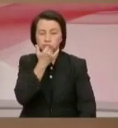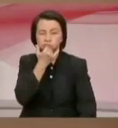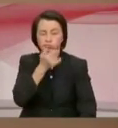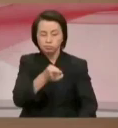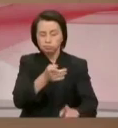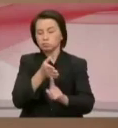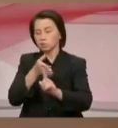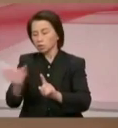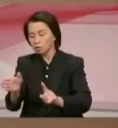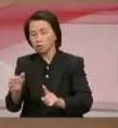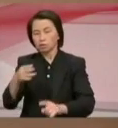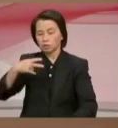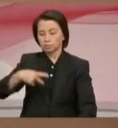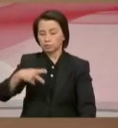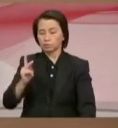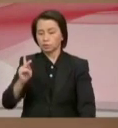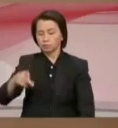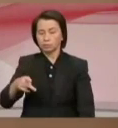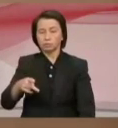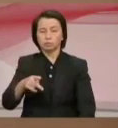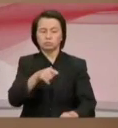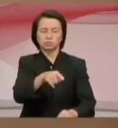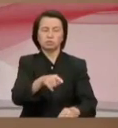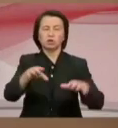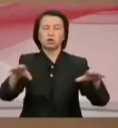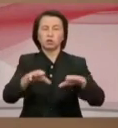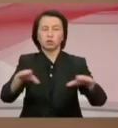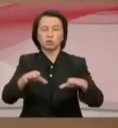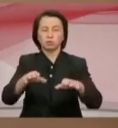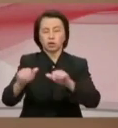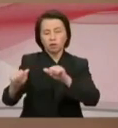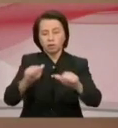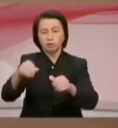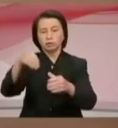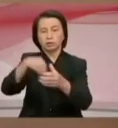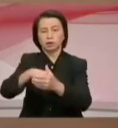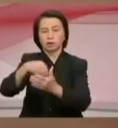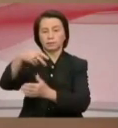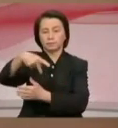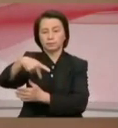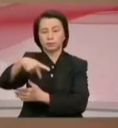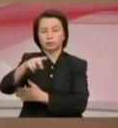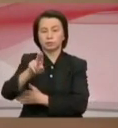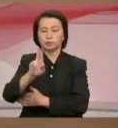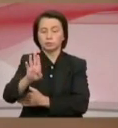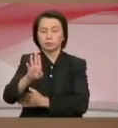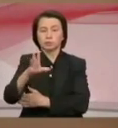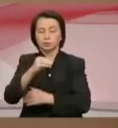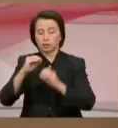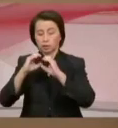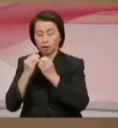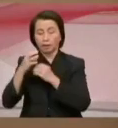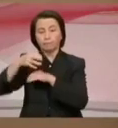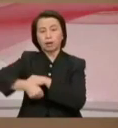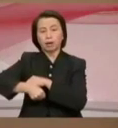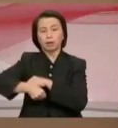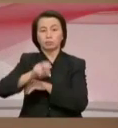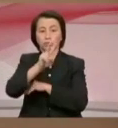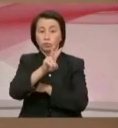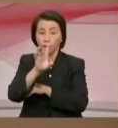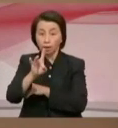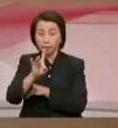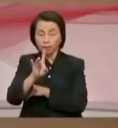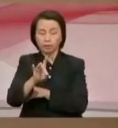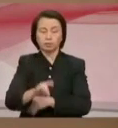PKP termasuklah aktiviti dalam pub dan kelab malam sebanyak 28.